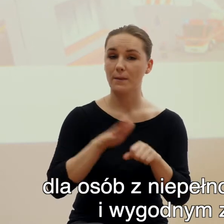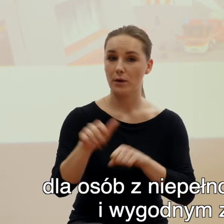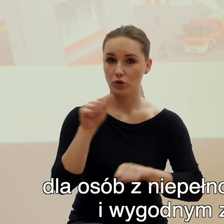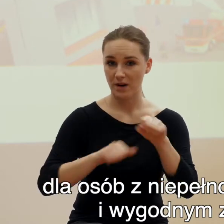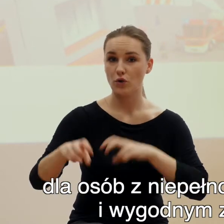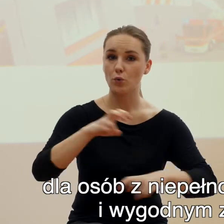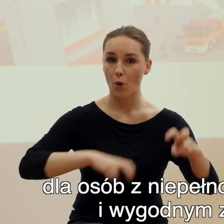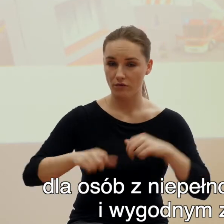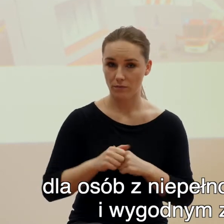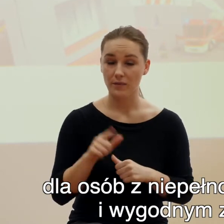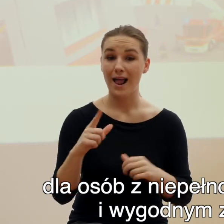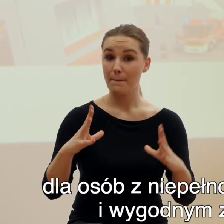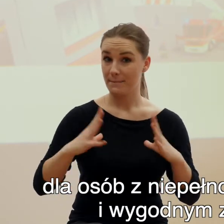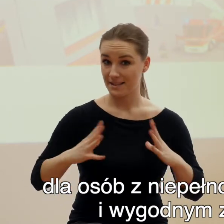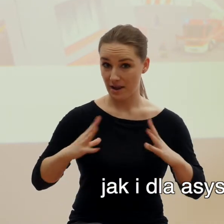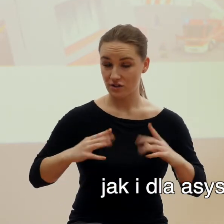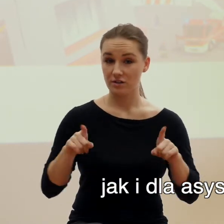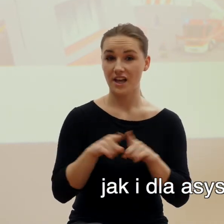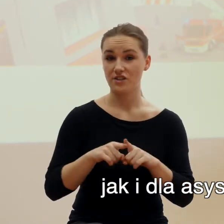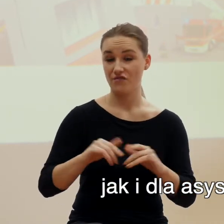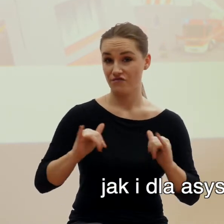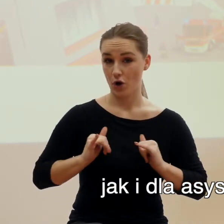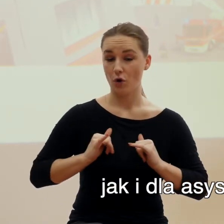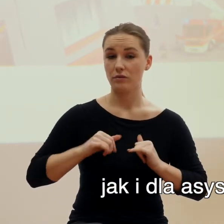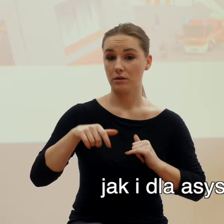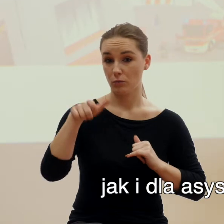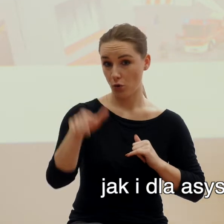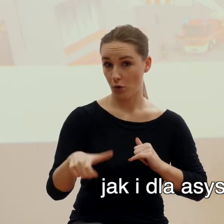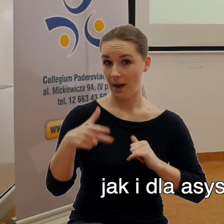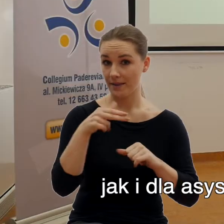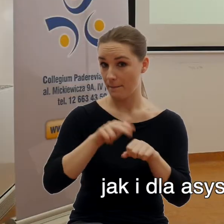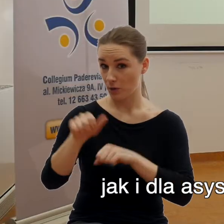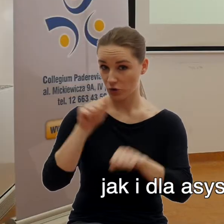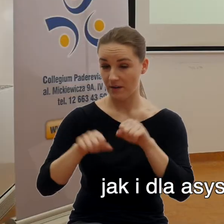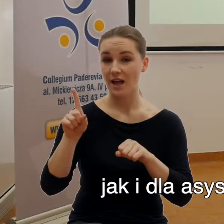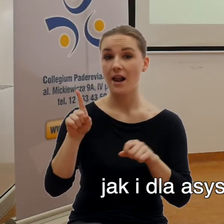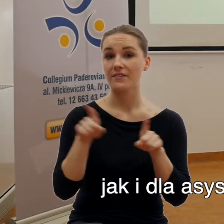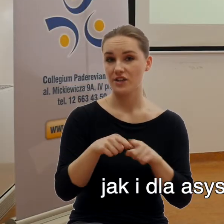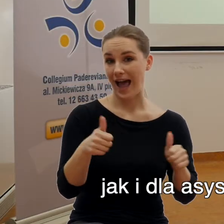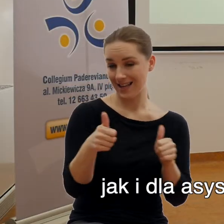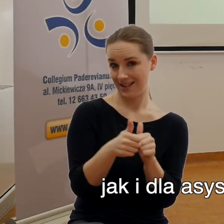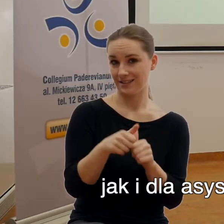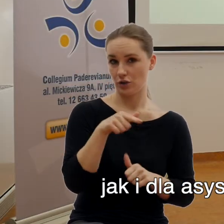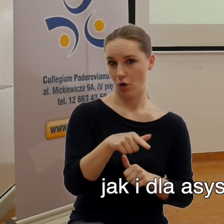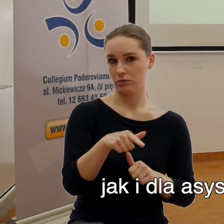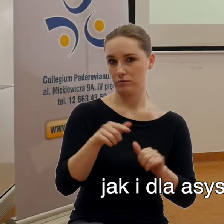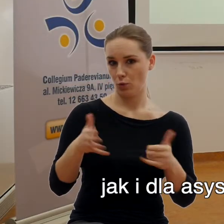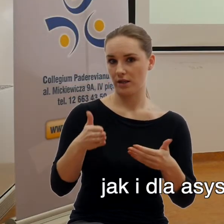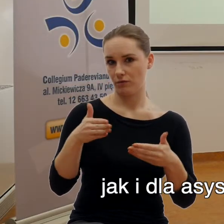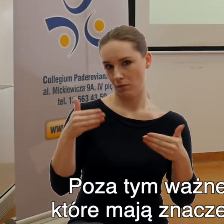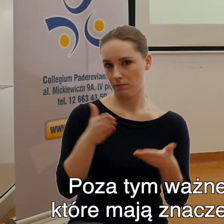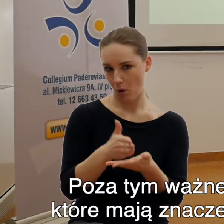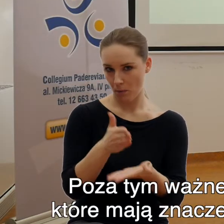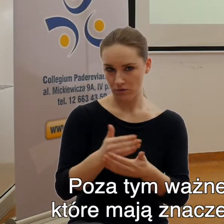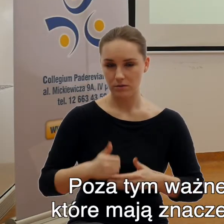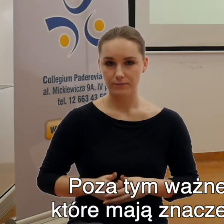zarówno dla osoby z niepełnosprawnością, jak i dla asystentów, którzy taką osobę w tej ewakuacji będą wspierać.